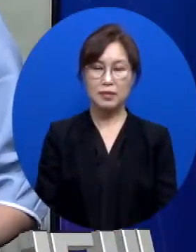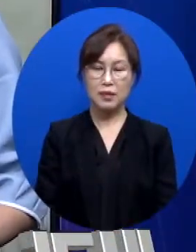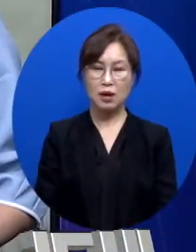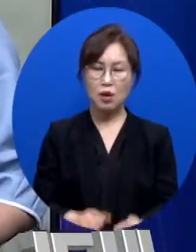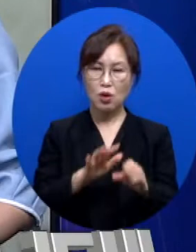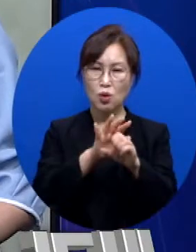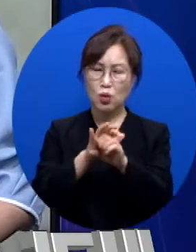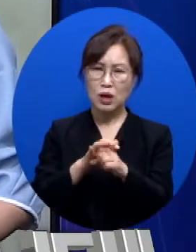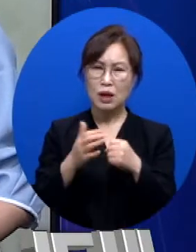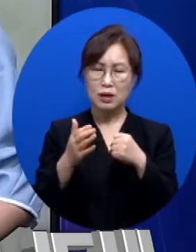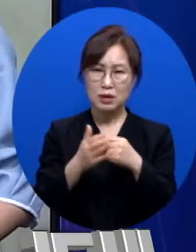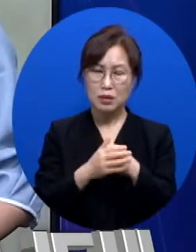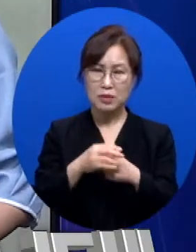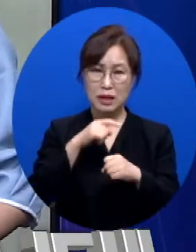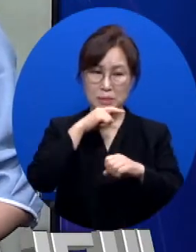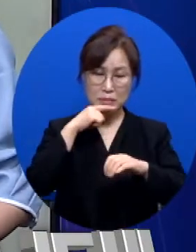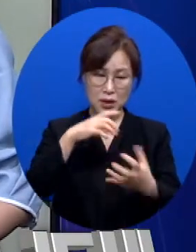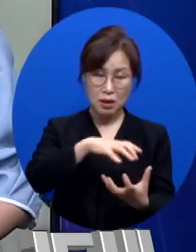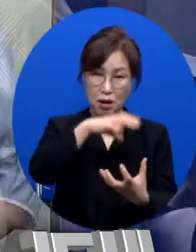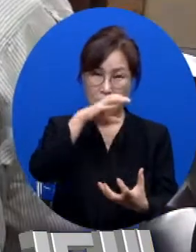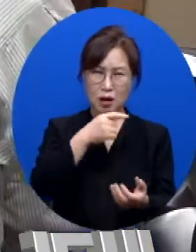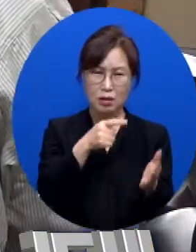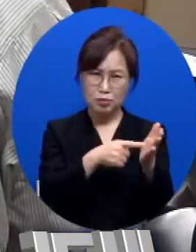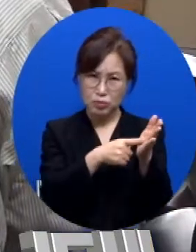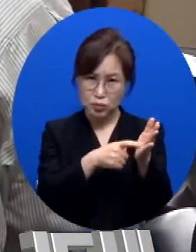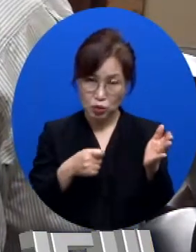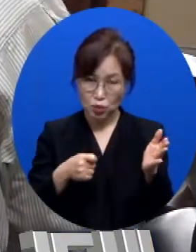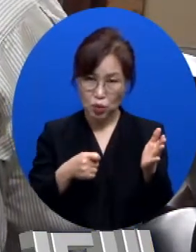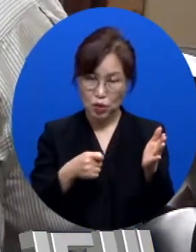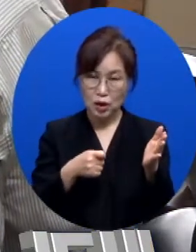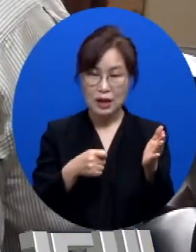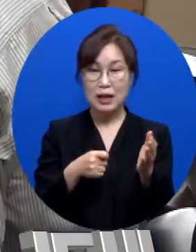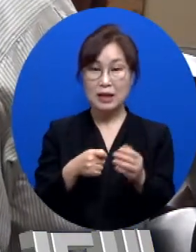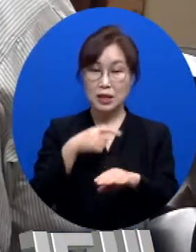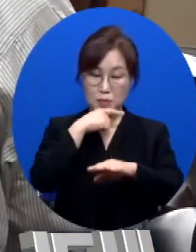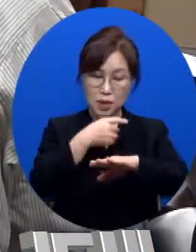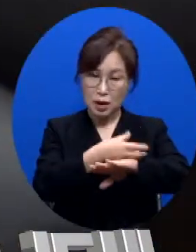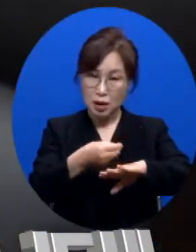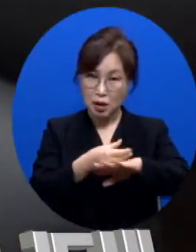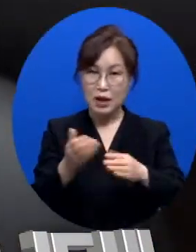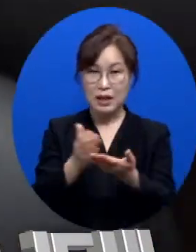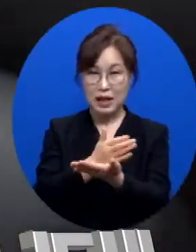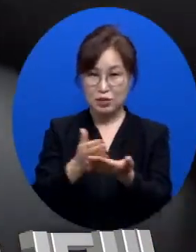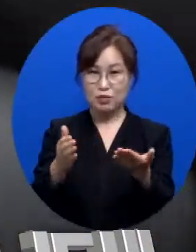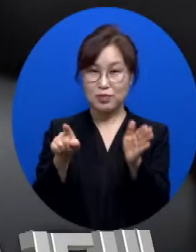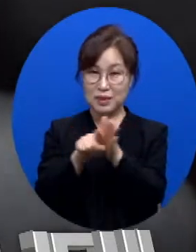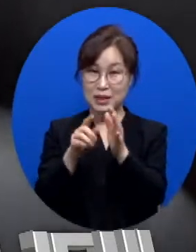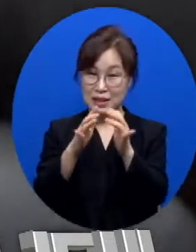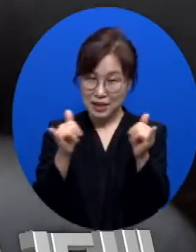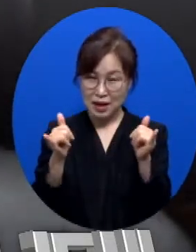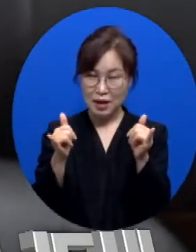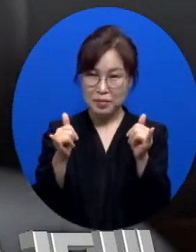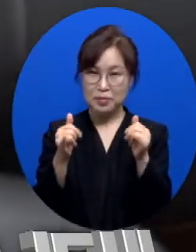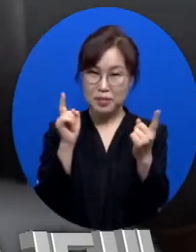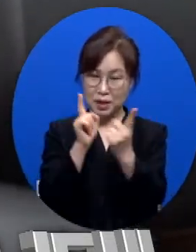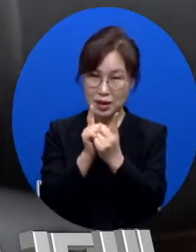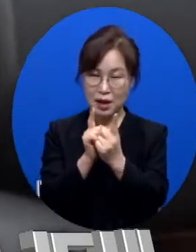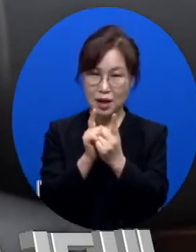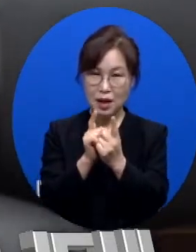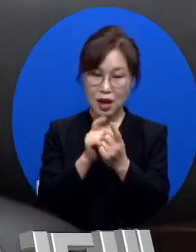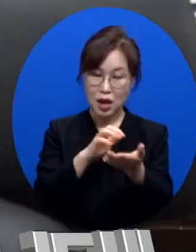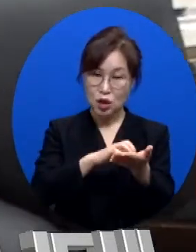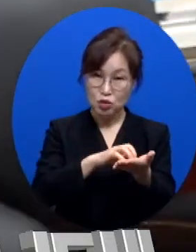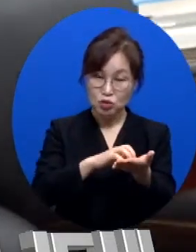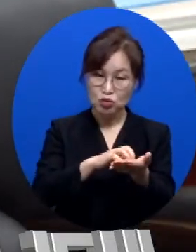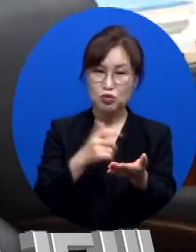코로나19로 혈액 수급에 어려움이 있는 가운데 헌혈로 나눔 운동을 실천하고 있는 신앙인을 만나봅니다. 60번 넘게 헌혈할 수